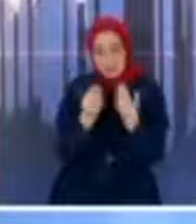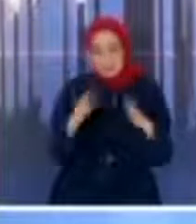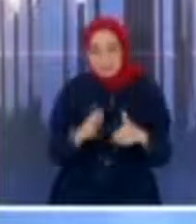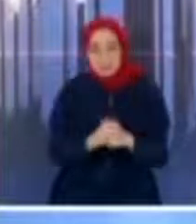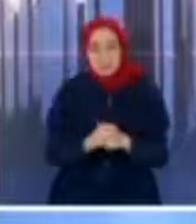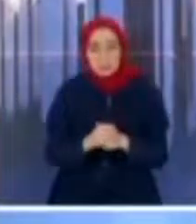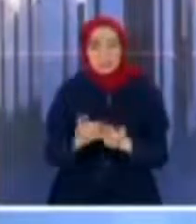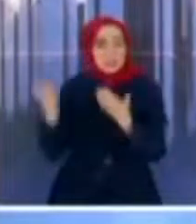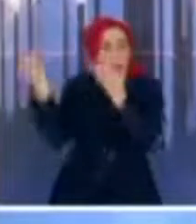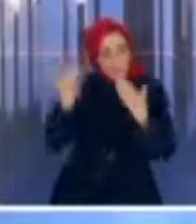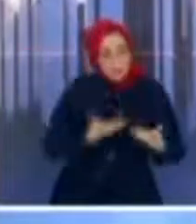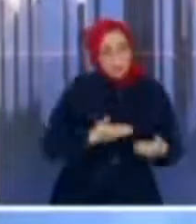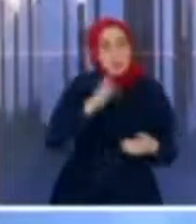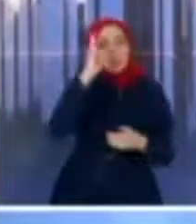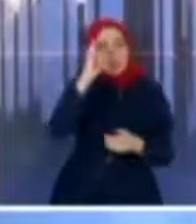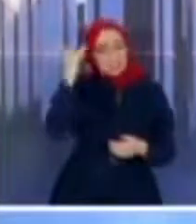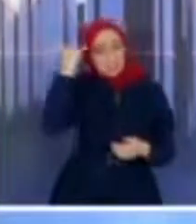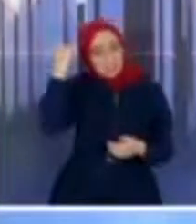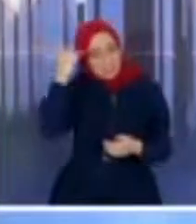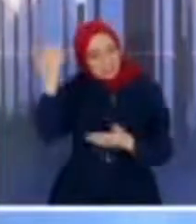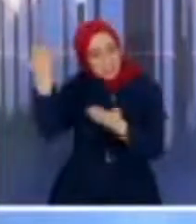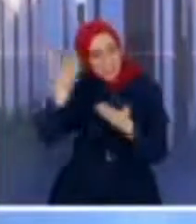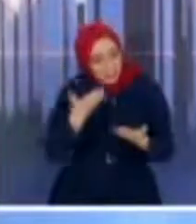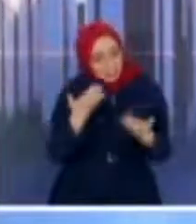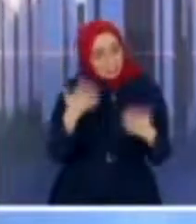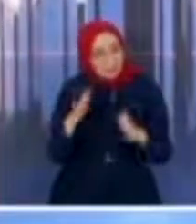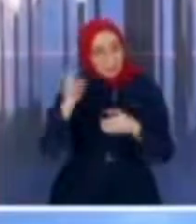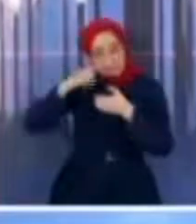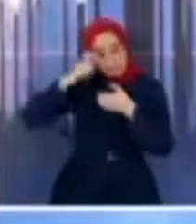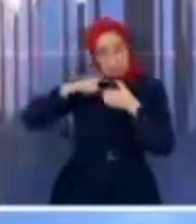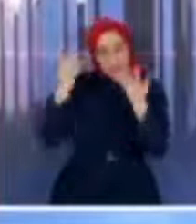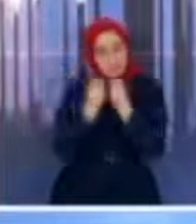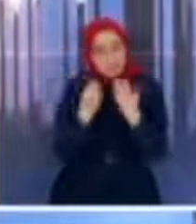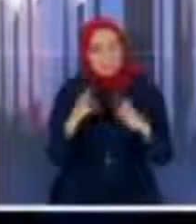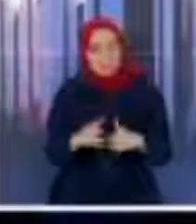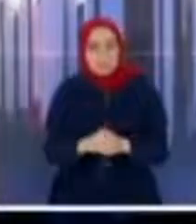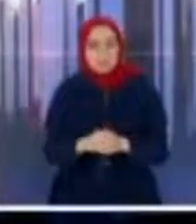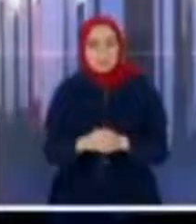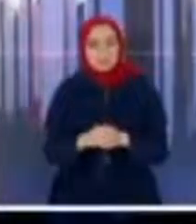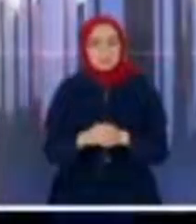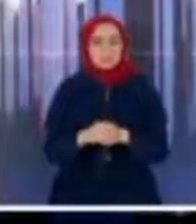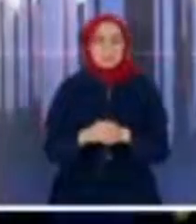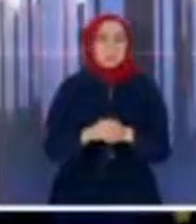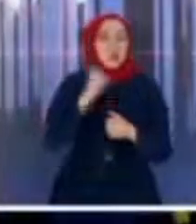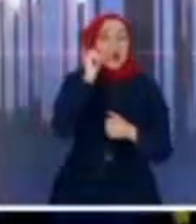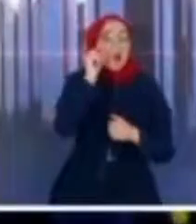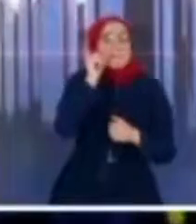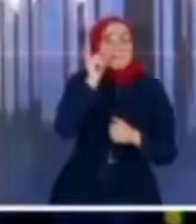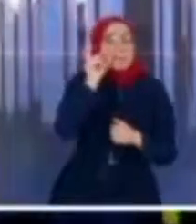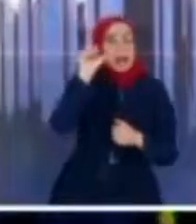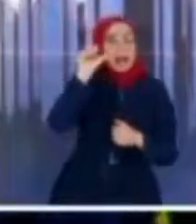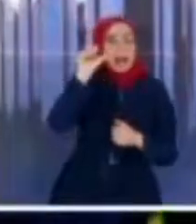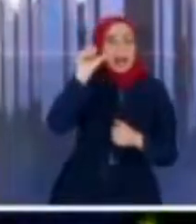غير ما نسمعوا رايهم ونتذكروا مشاركتهم معنا. خليني نحكي مع أيمن صالح اللي يمثل شباب